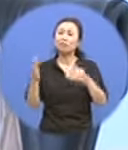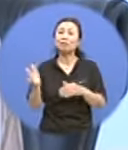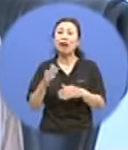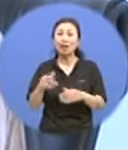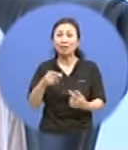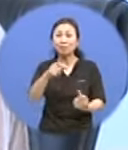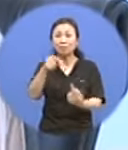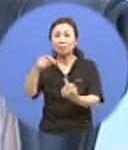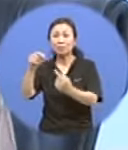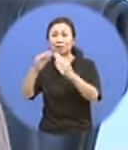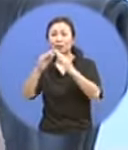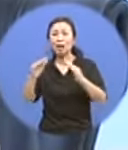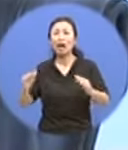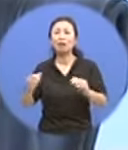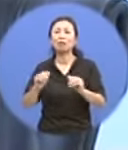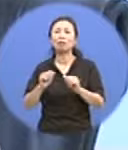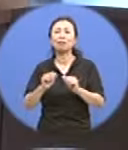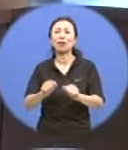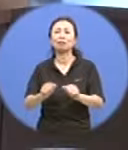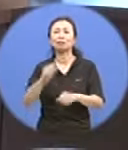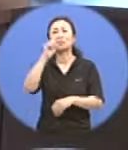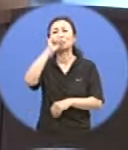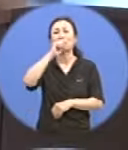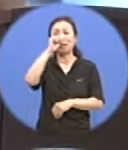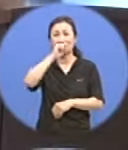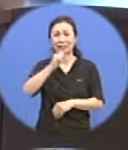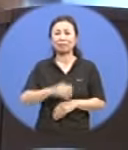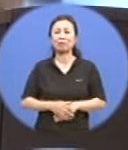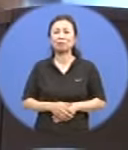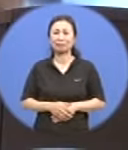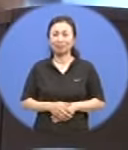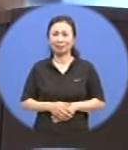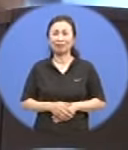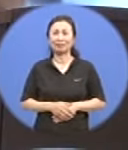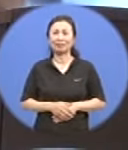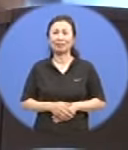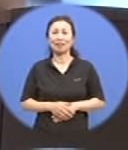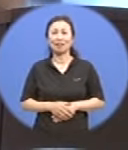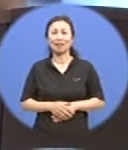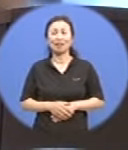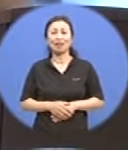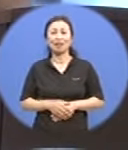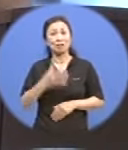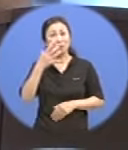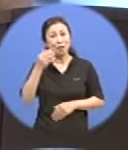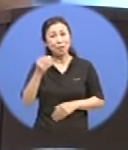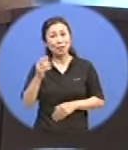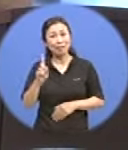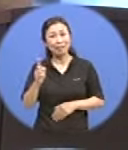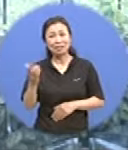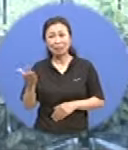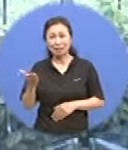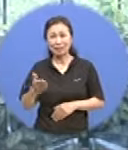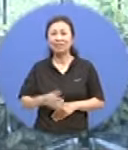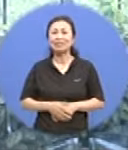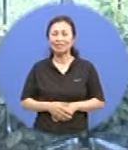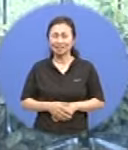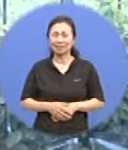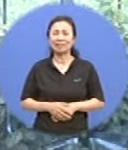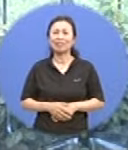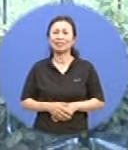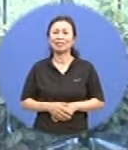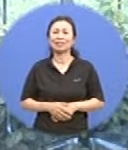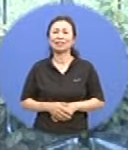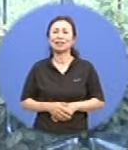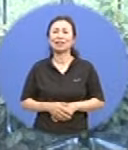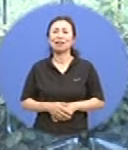を、県ではしているわけなんですが、はいはい、どのあたりが一番ご興味惹かれましたか？ まあ、やっぱり先ほども言いました